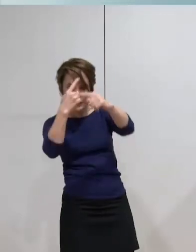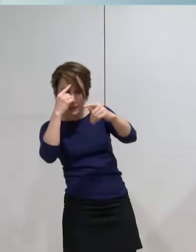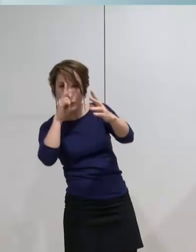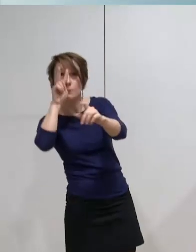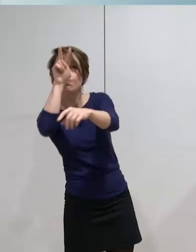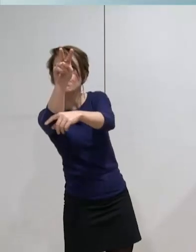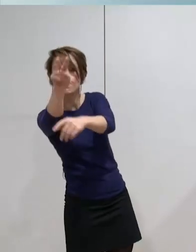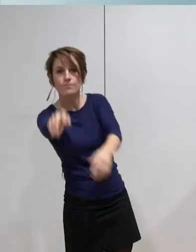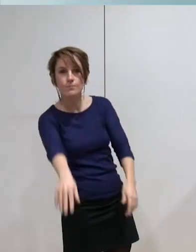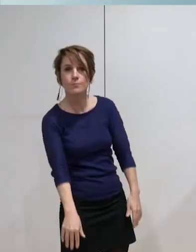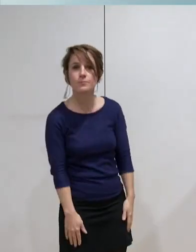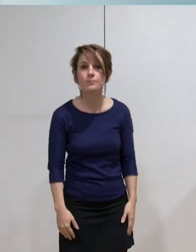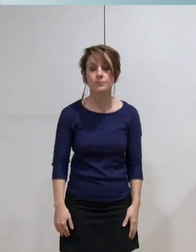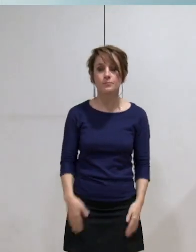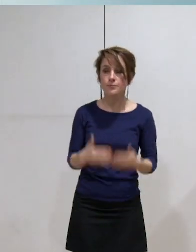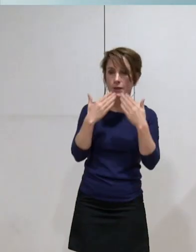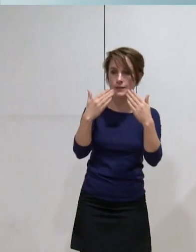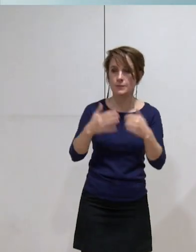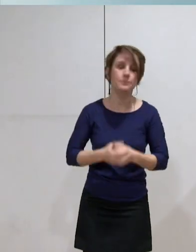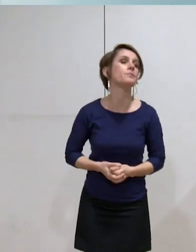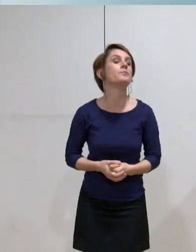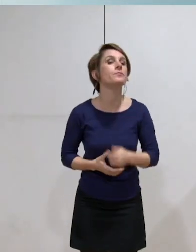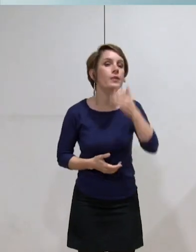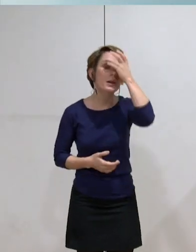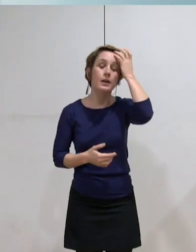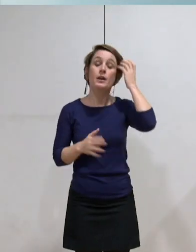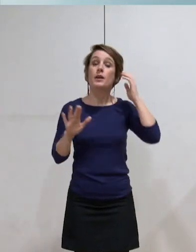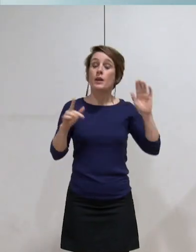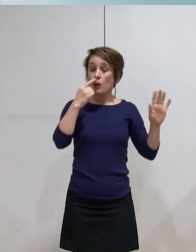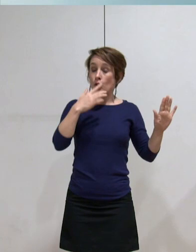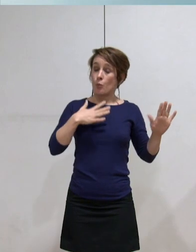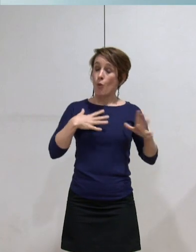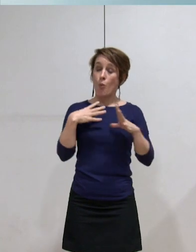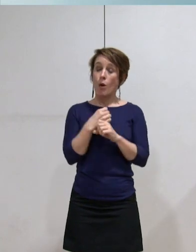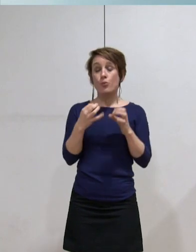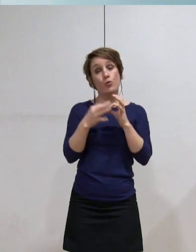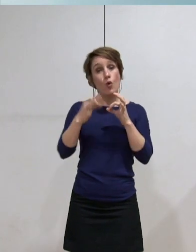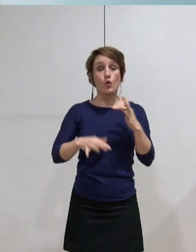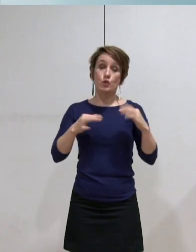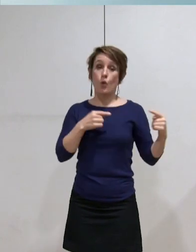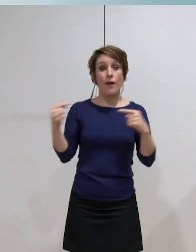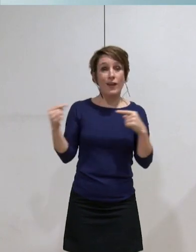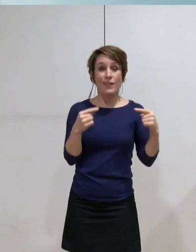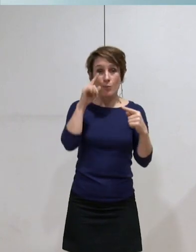remercie merci euh pour ma part et pour conclure ce débat sur le budget